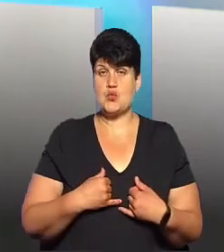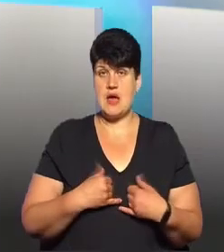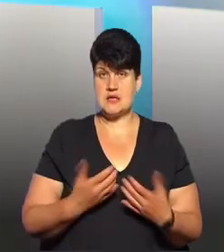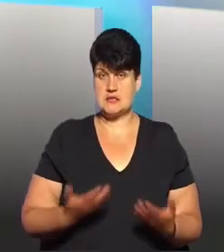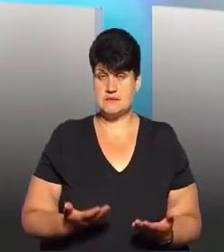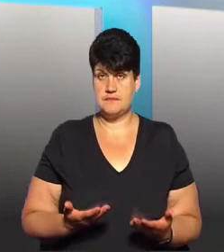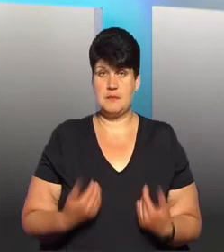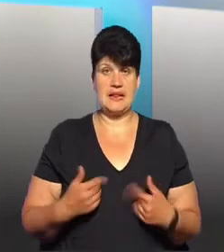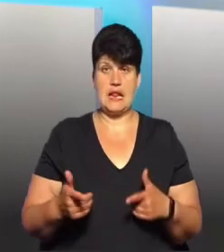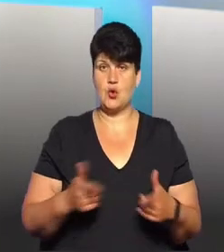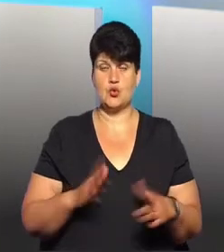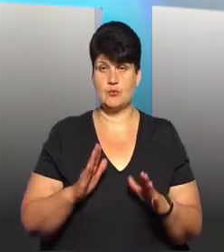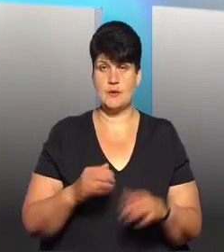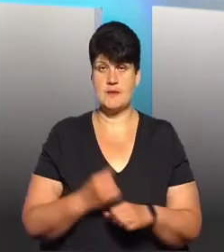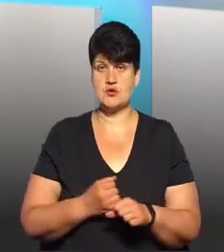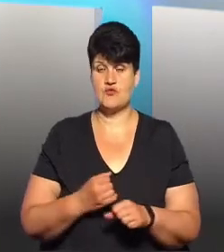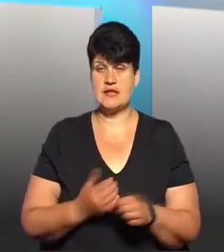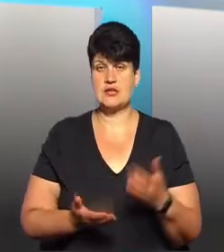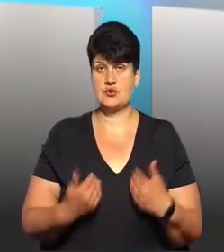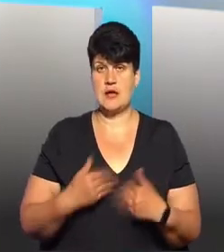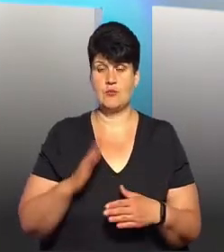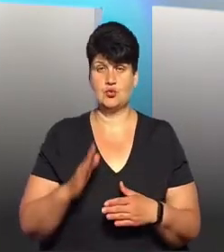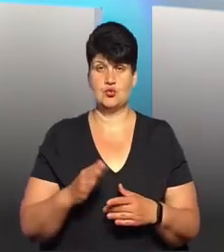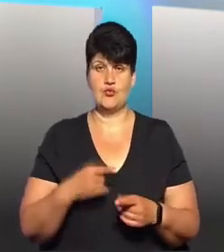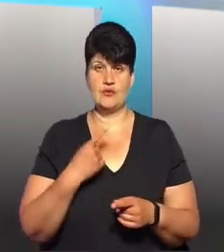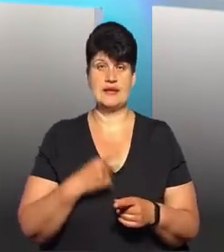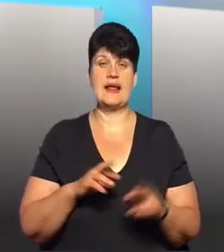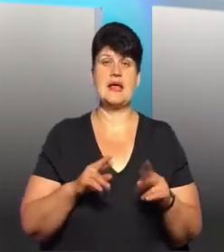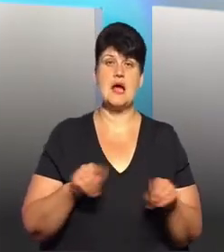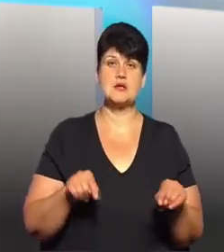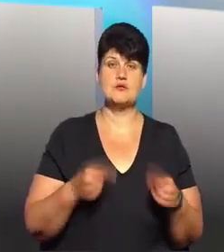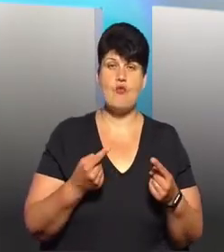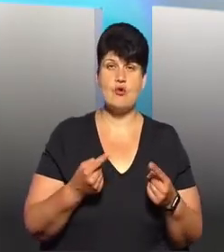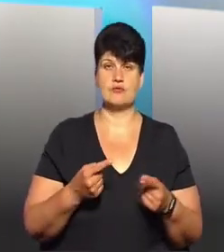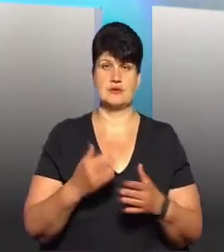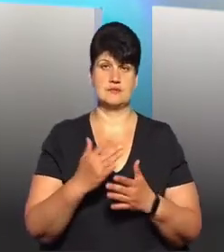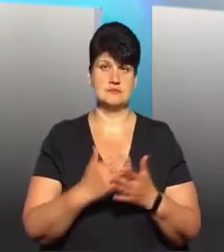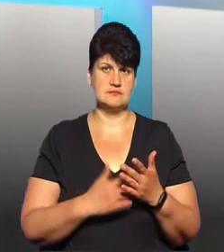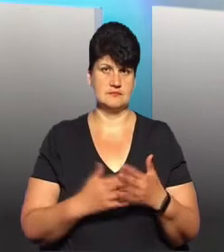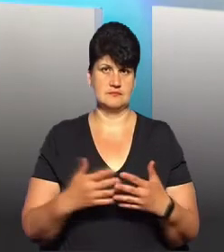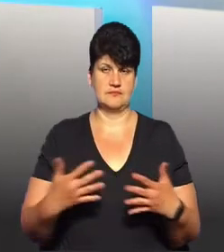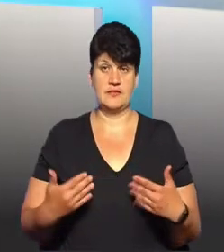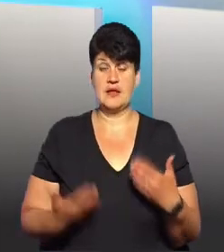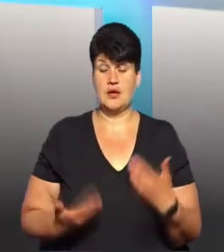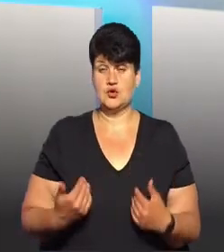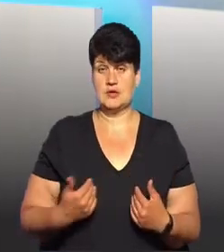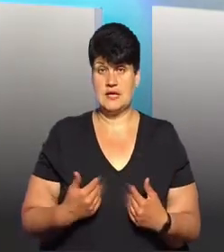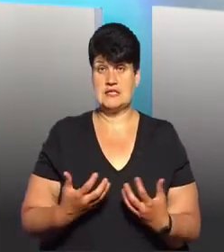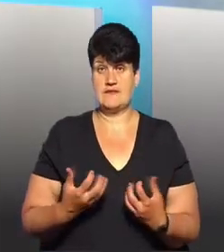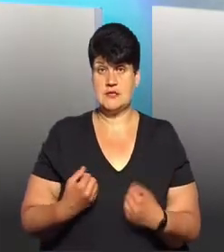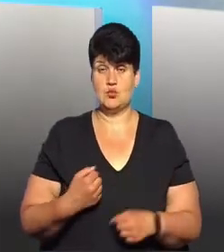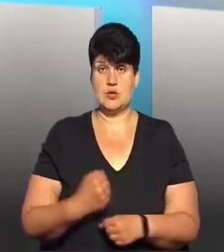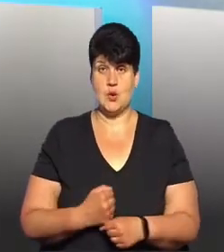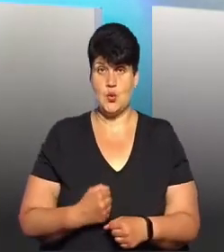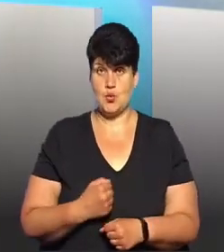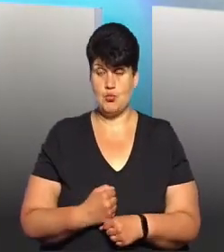готові будемо працювати, якщо нам будуть казати, як створювати лайнап і так далі. Ну, звичайно, якщо нас візьмуть на роботу, там, наймуть